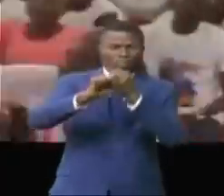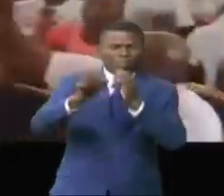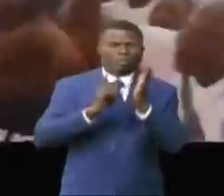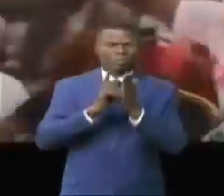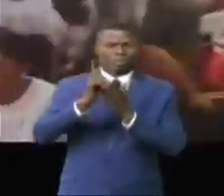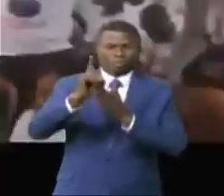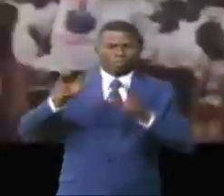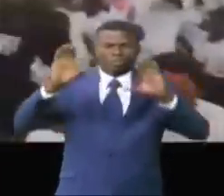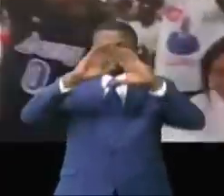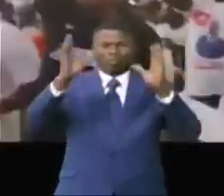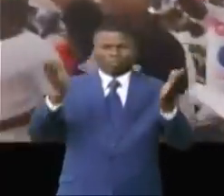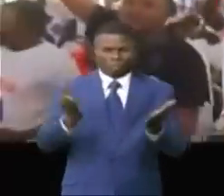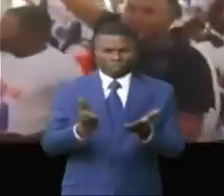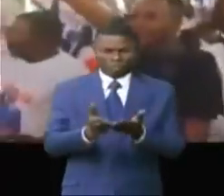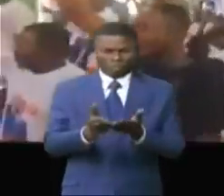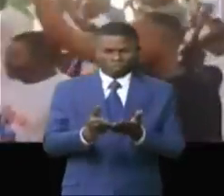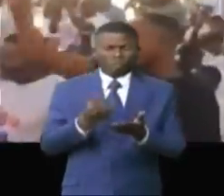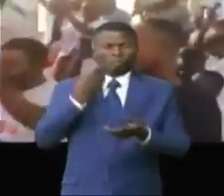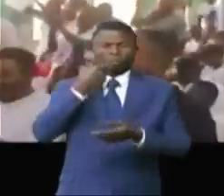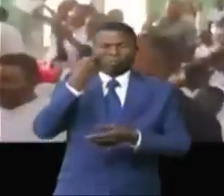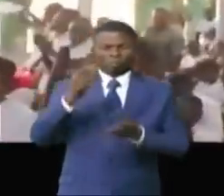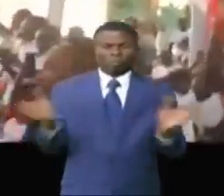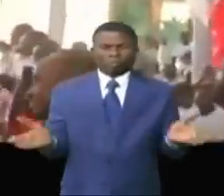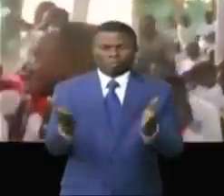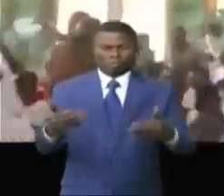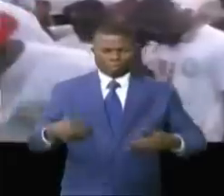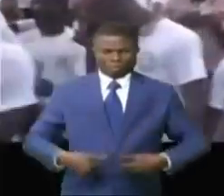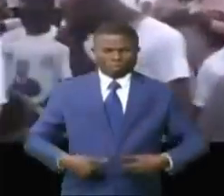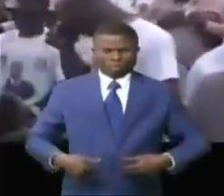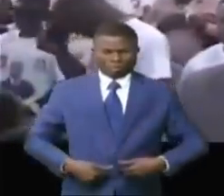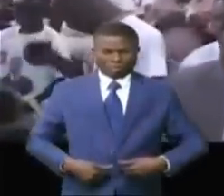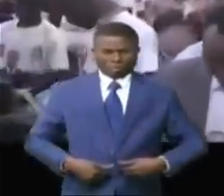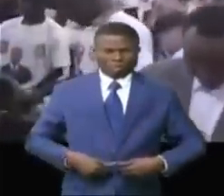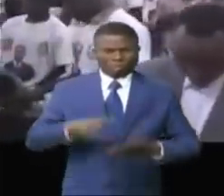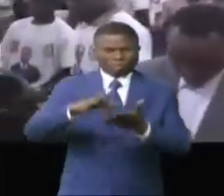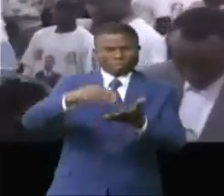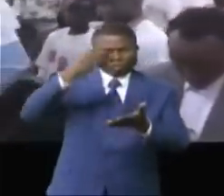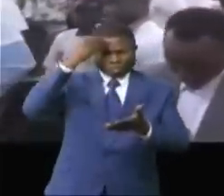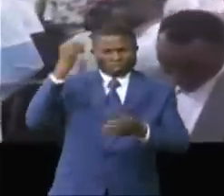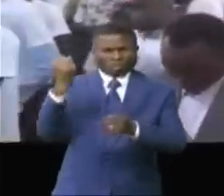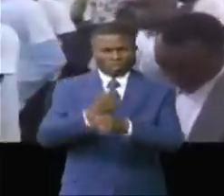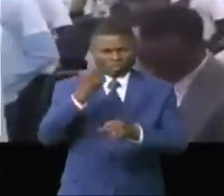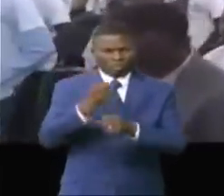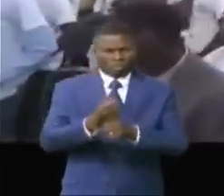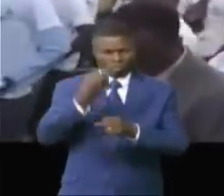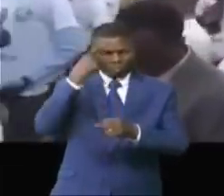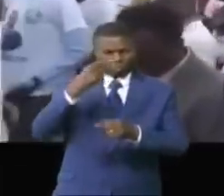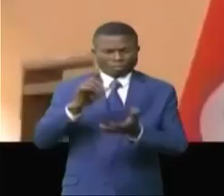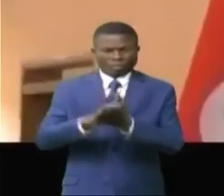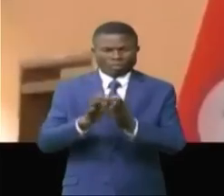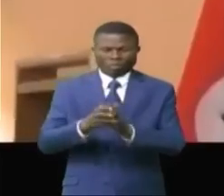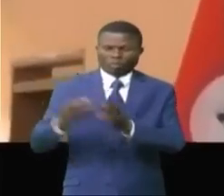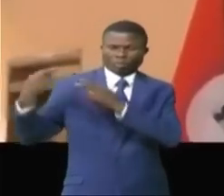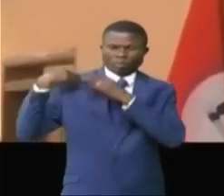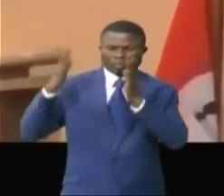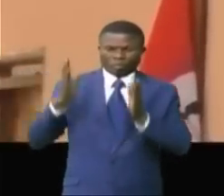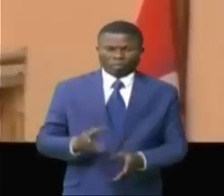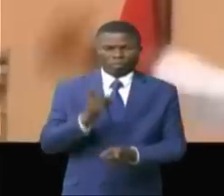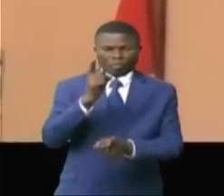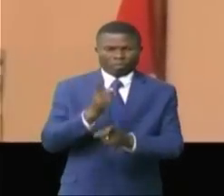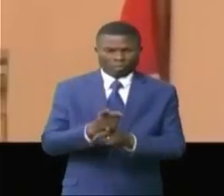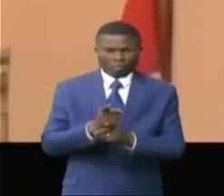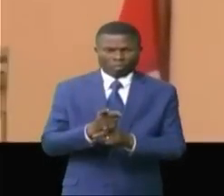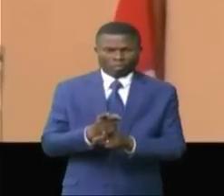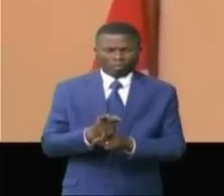développement communautaire en passant par l'encadrement des jeunes à l'apprentissage des métiers pour une auto-prise en charge effective